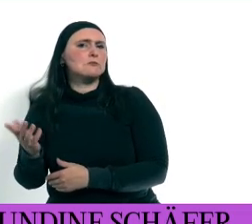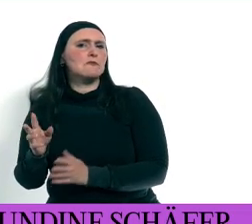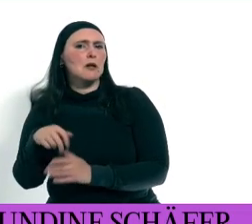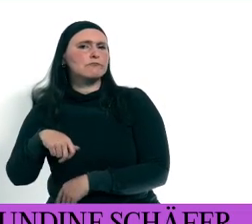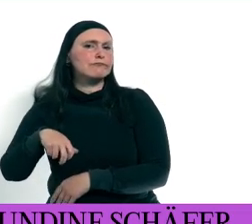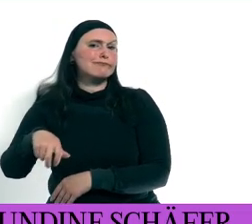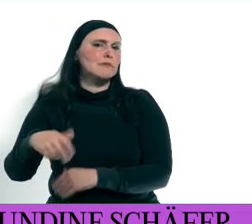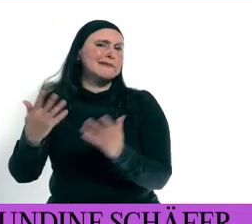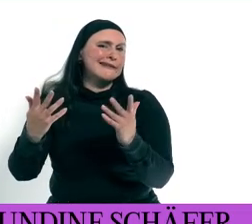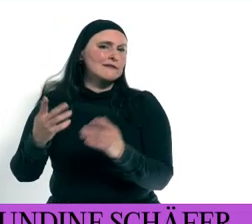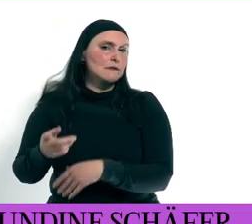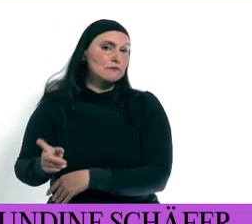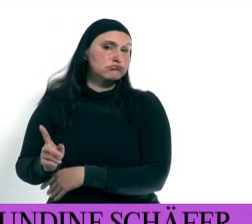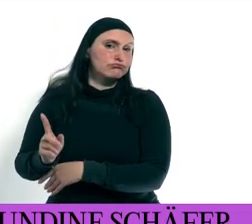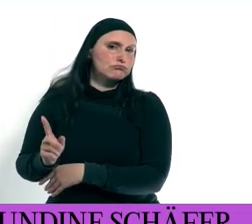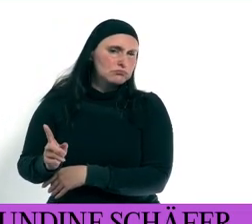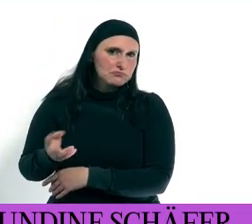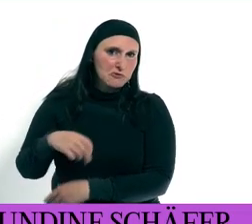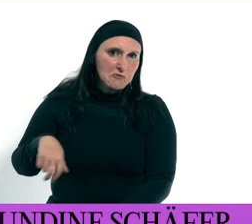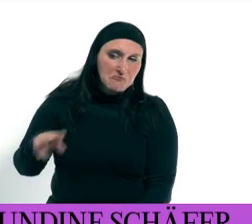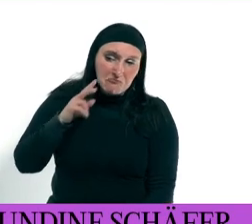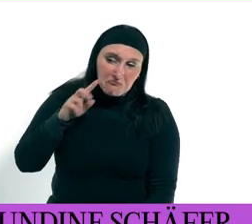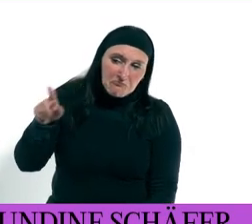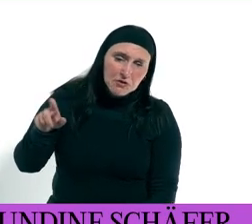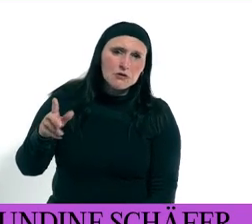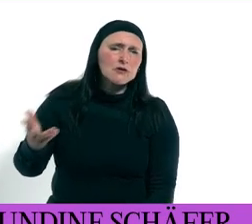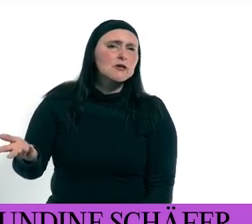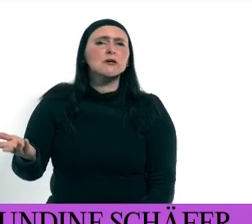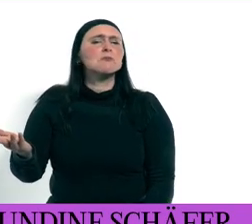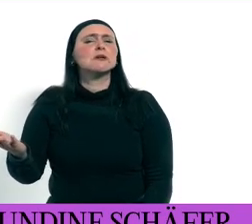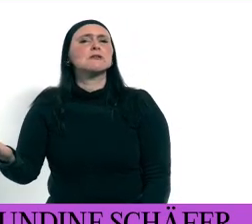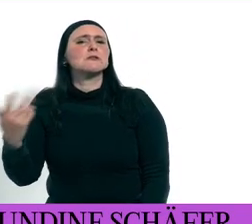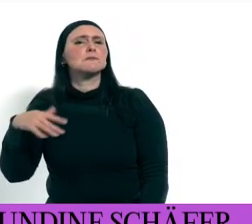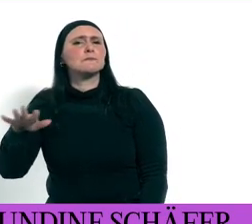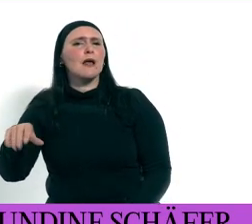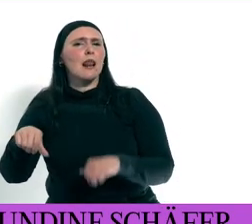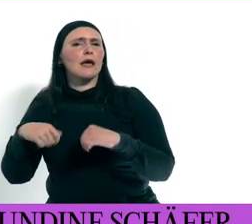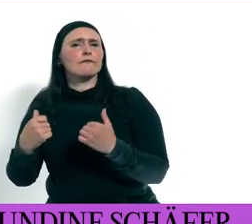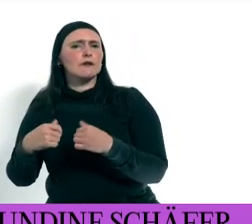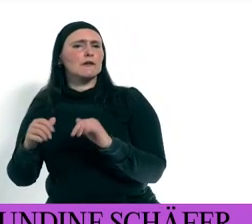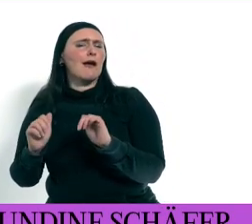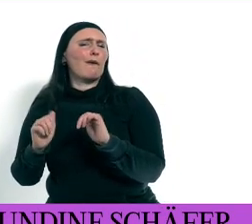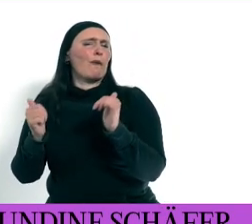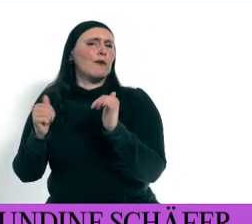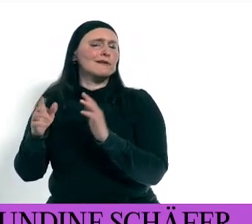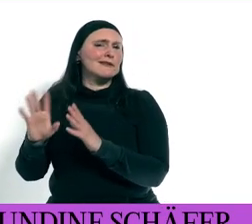So wie du das gerade schilderst, Matthias, kommen die Menschen ja zu euch, manchmal nur 10 Sekunden lang, wenn sie in der Ringbahn sitzen, in